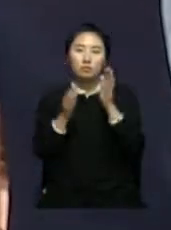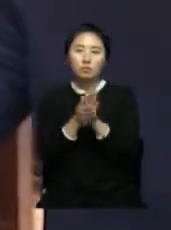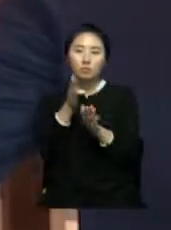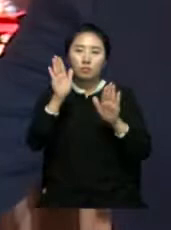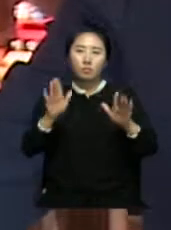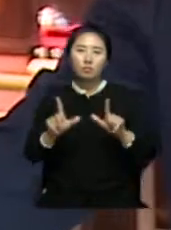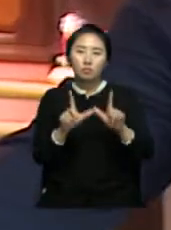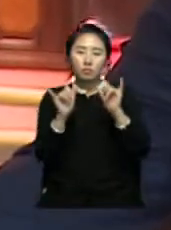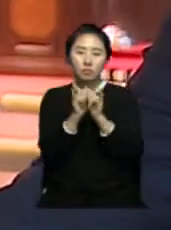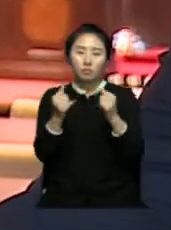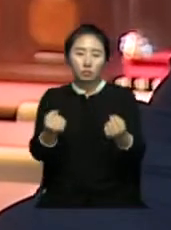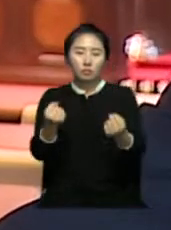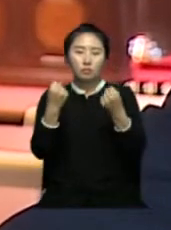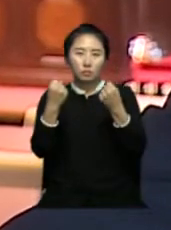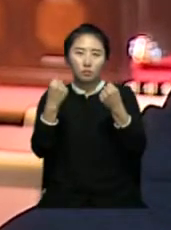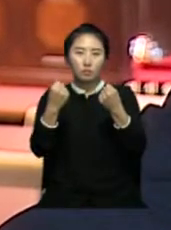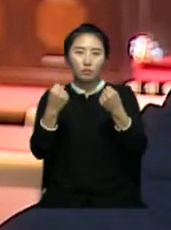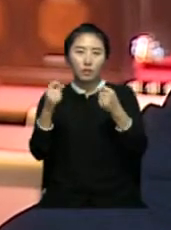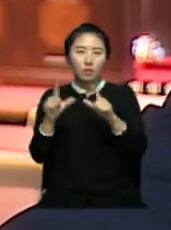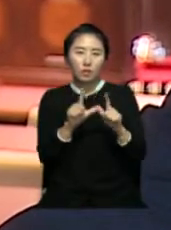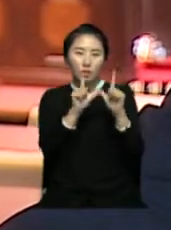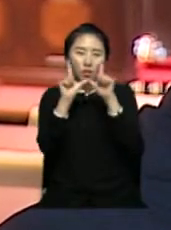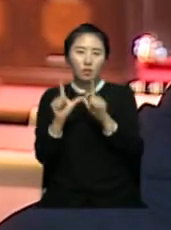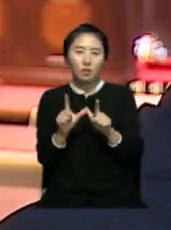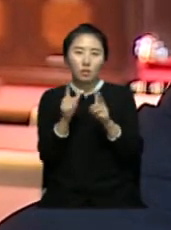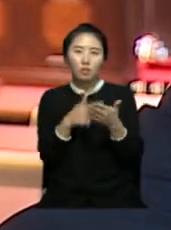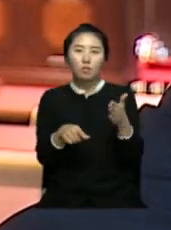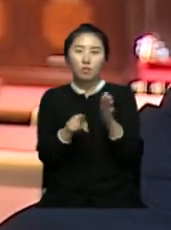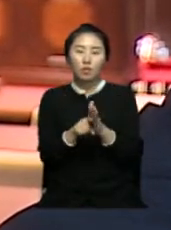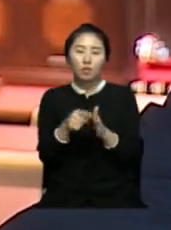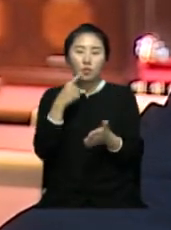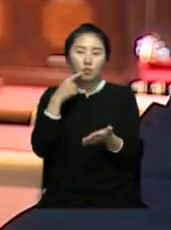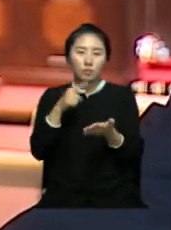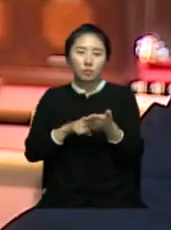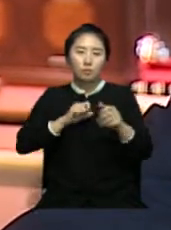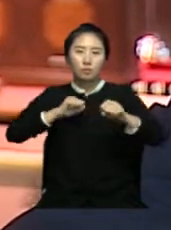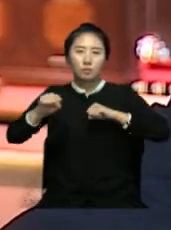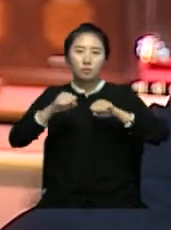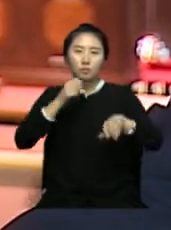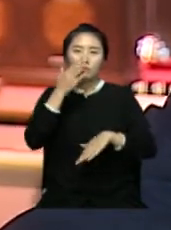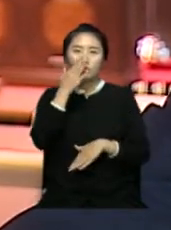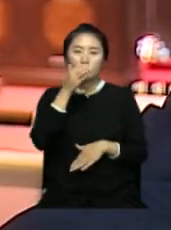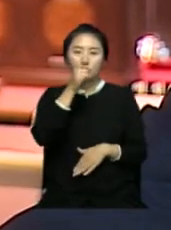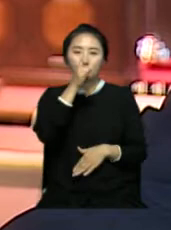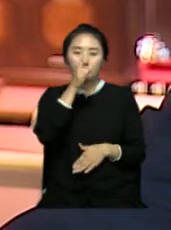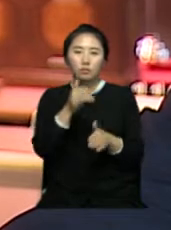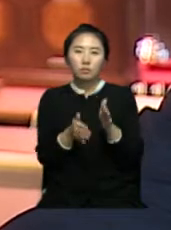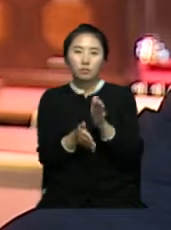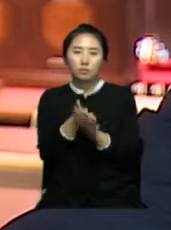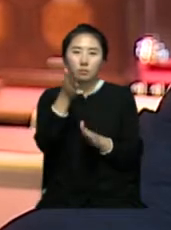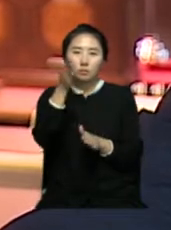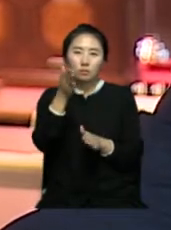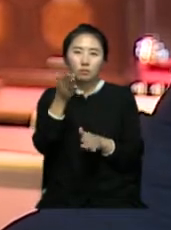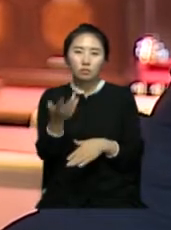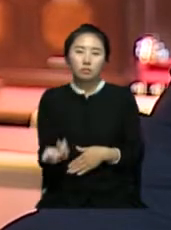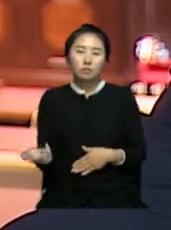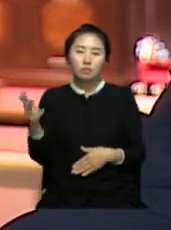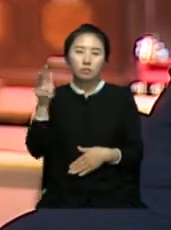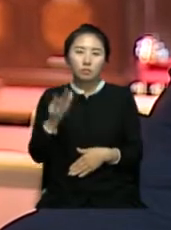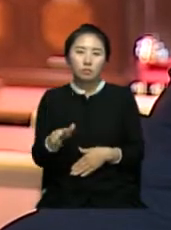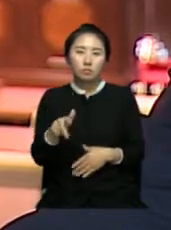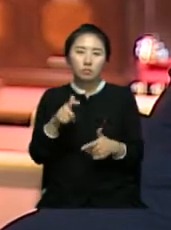우리 주민들이 건강과 여가 사냥을 위해 손쉽게 재화 학교 갈 수 있는 그런 시스 싸 시설이지만